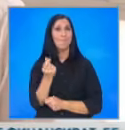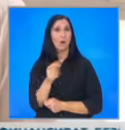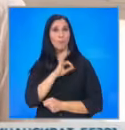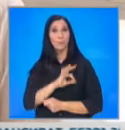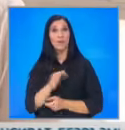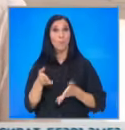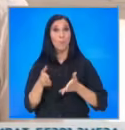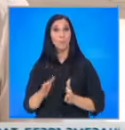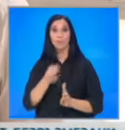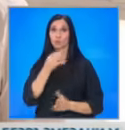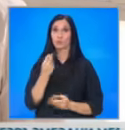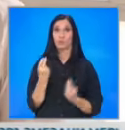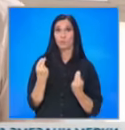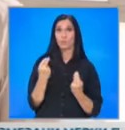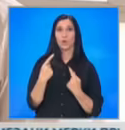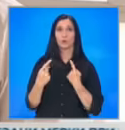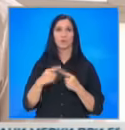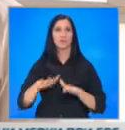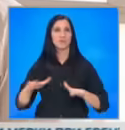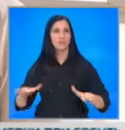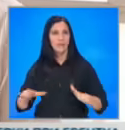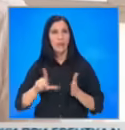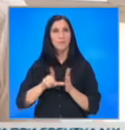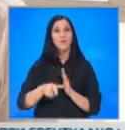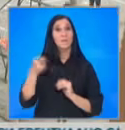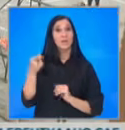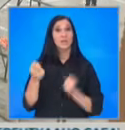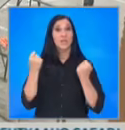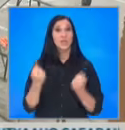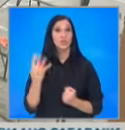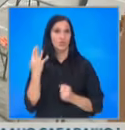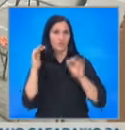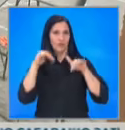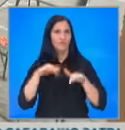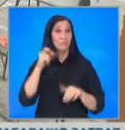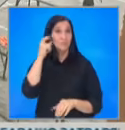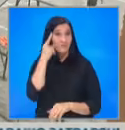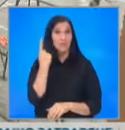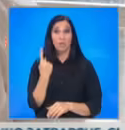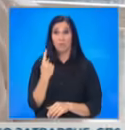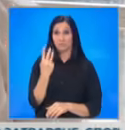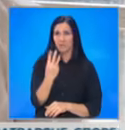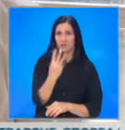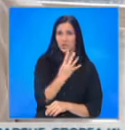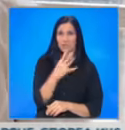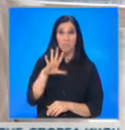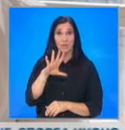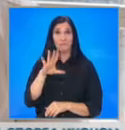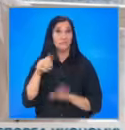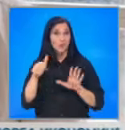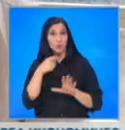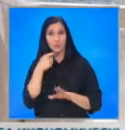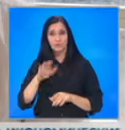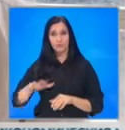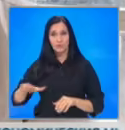най-добрите условия за децата ни по време на тази тежка четвърта вълна. Представете си едно 3, 4, 5 годишно или 6 годишно дете, което се